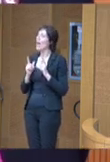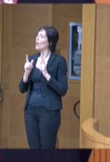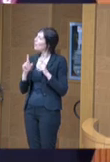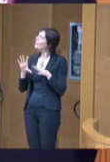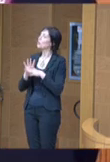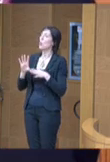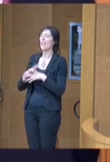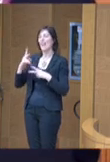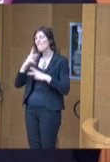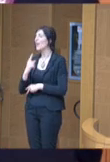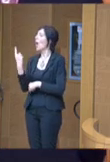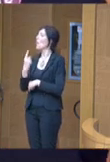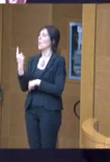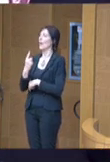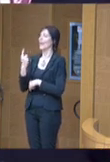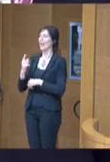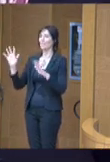vera squadra unita.